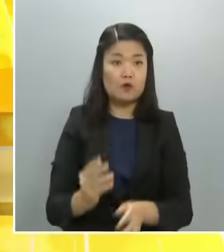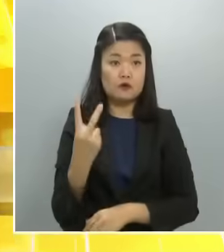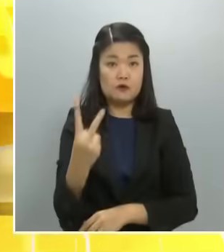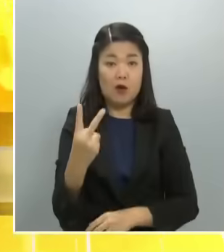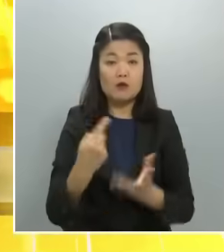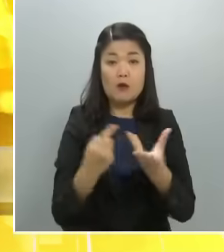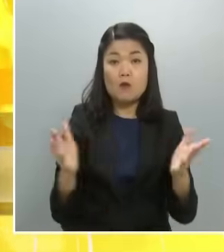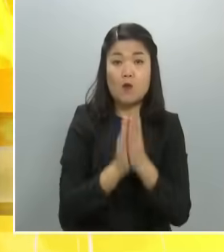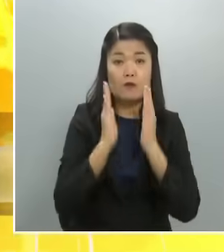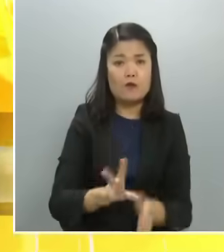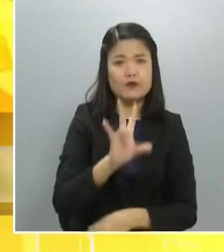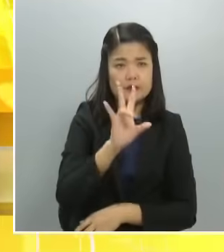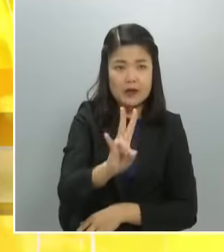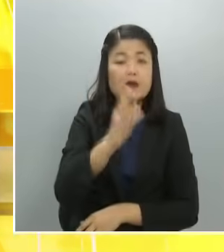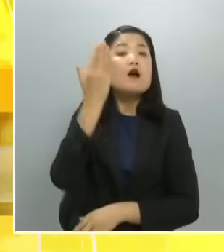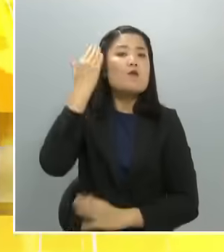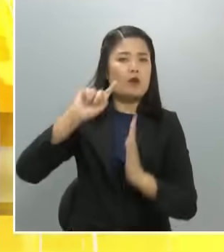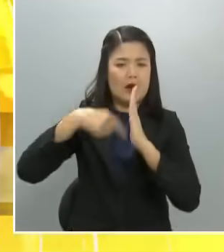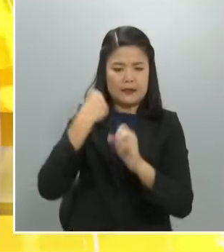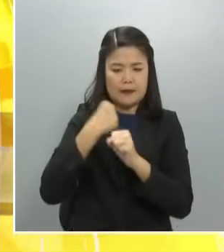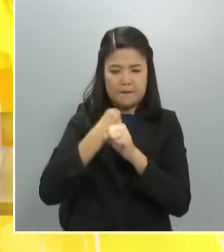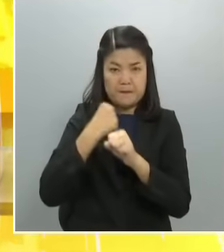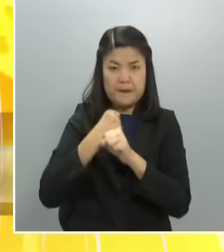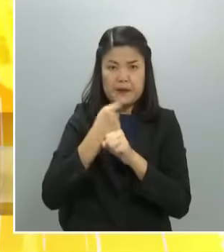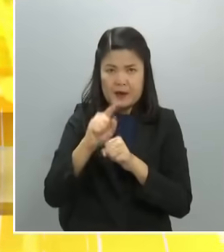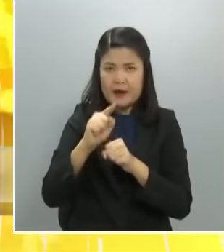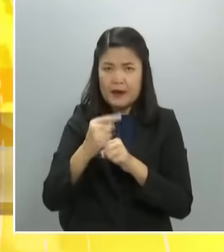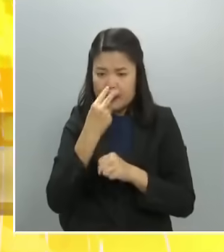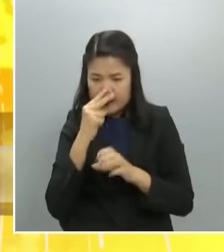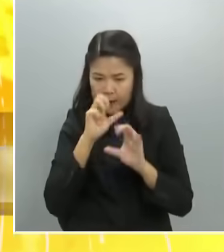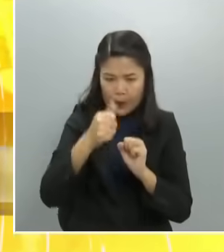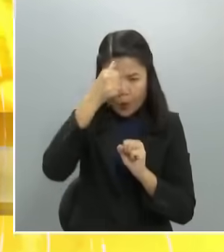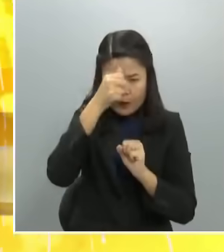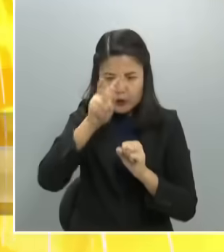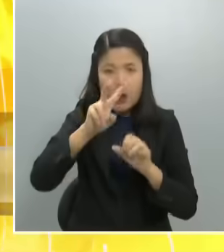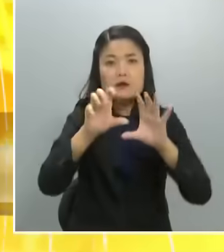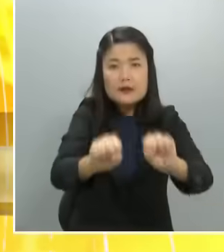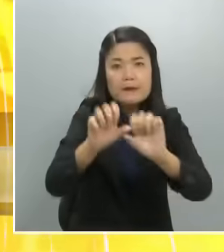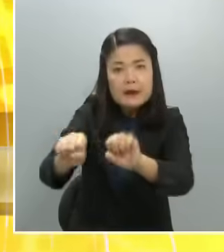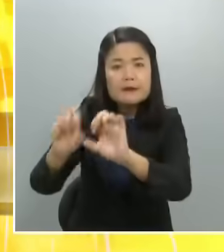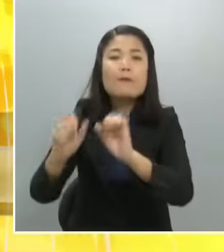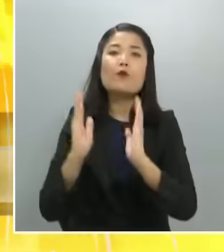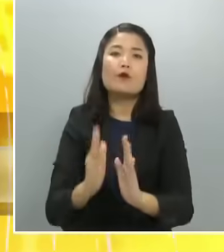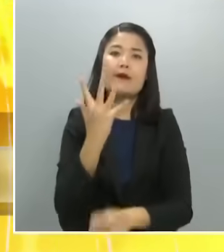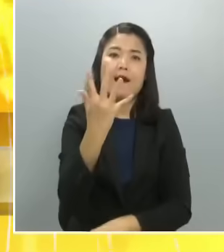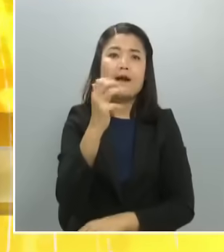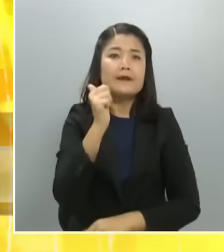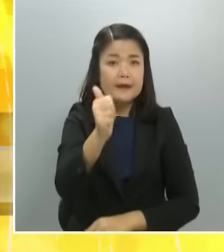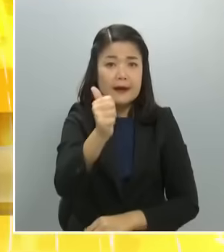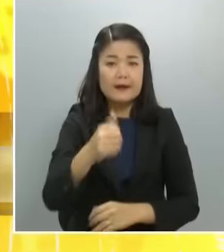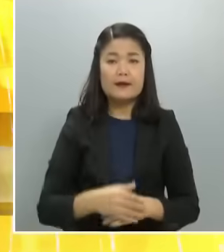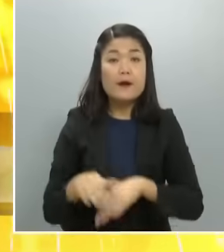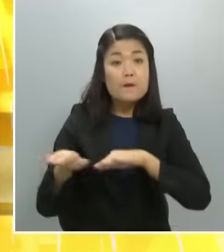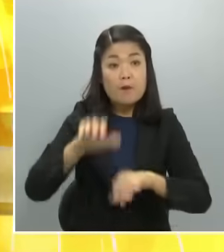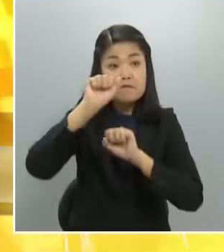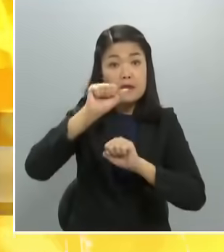7คนเราทำตั้งแต่วันแรกแล้วล่ะครับจะเห็นผลเลยว่าหลังจากนั้นเนี่ย2วันเราก็จับผู้ต้องหาได้5คนนะครับแล้วก็กำลังออกหมายจับอีก